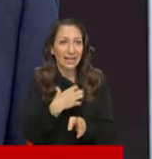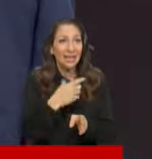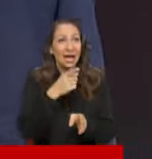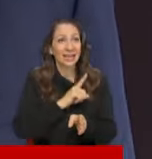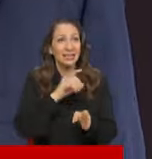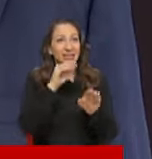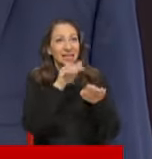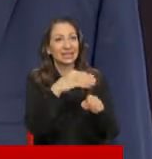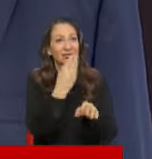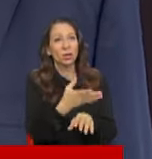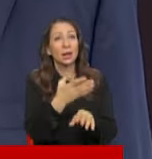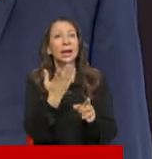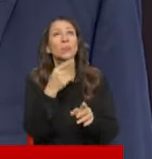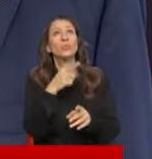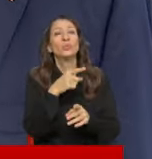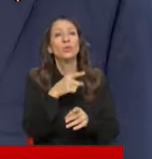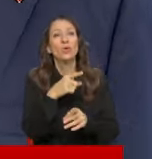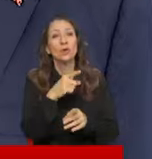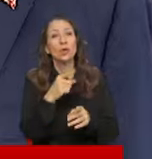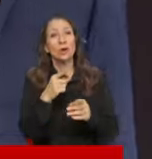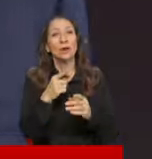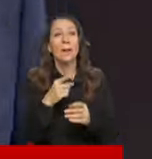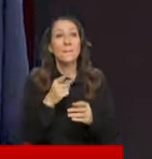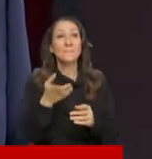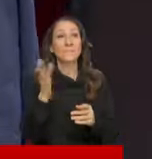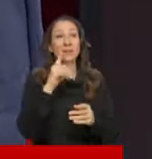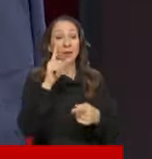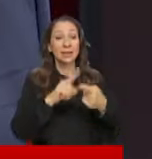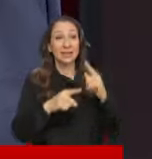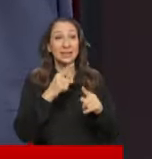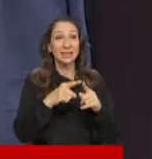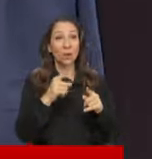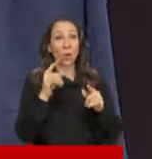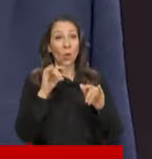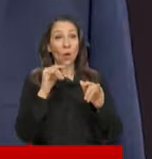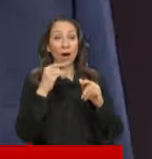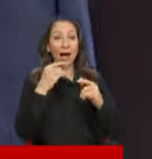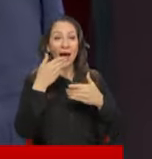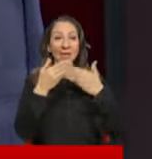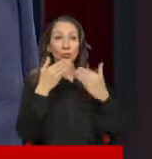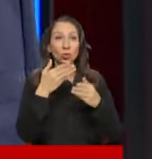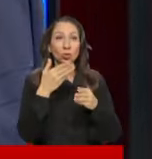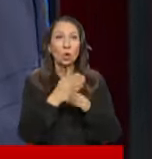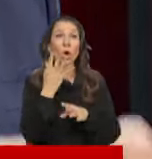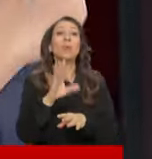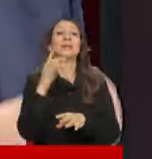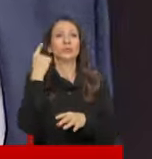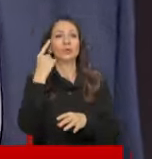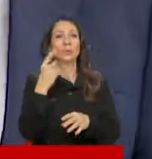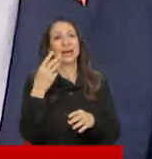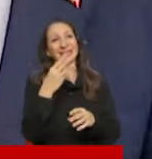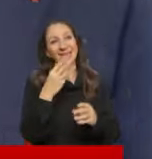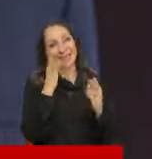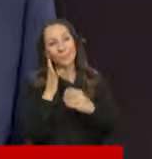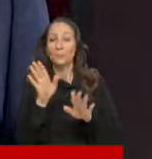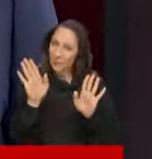adaylarına destek veriyorlar yani bunu kalkıp da başka bir siyasi Manipülasyon konusu yapmanın Ben doğru olmadığını düşünüyorum ve sen nere